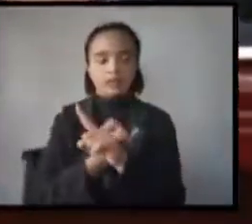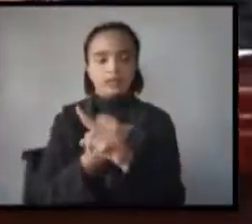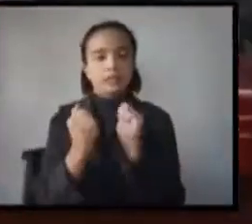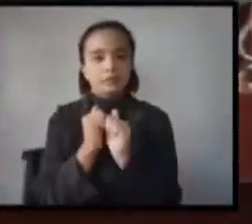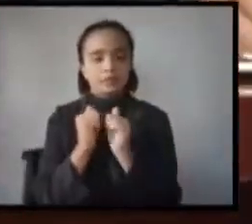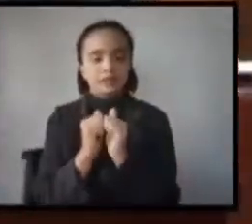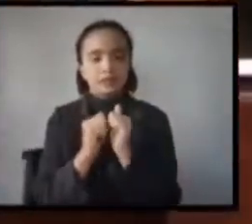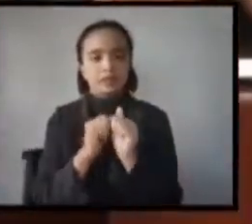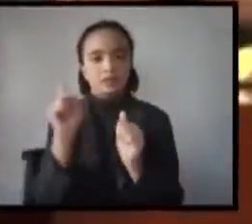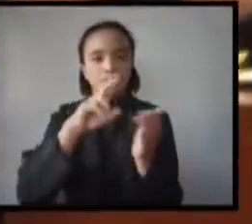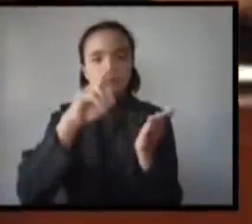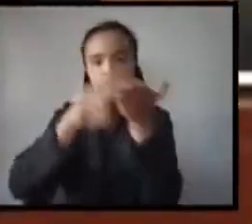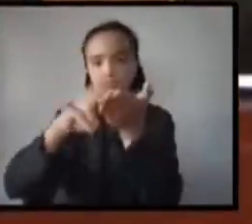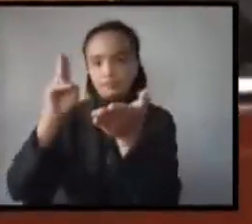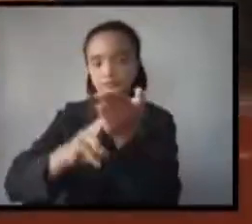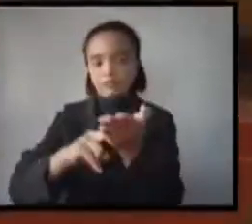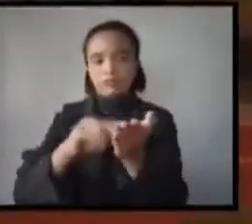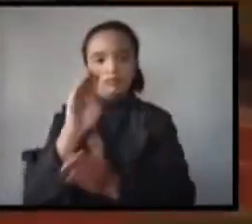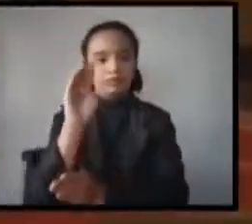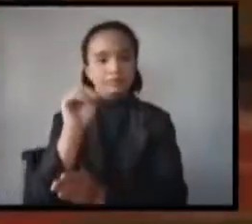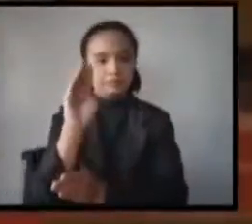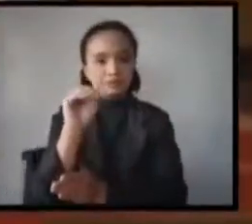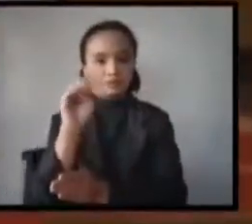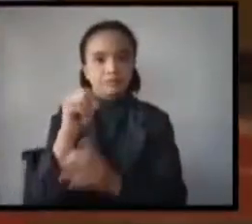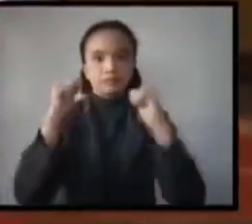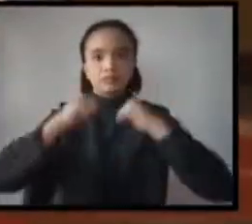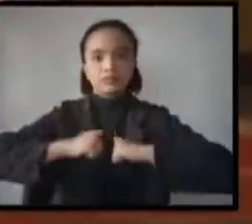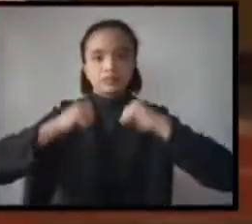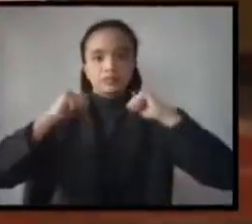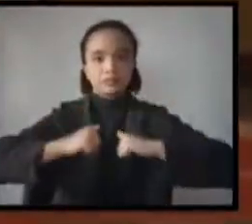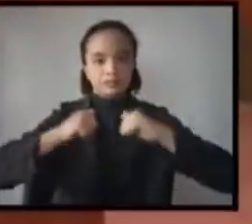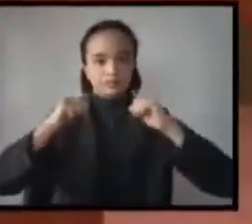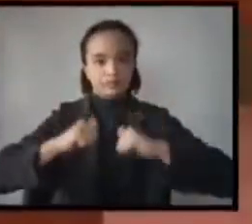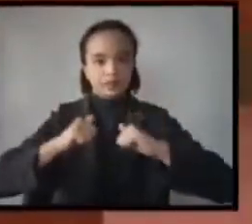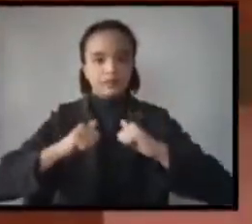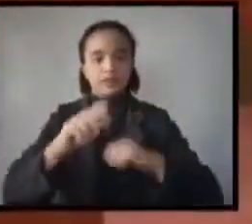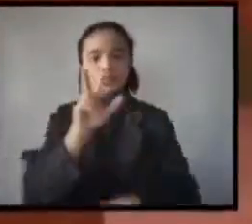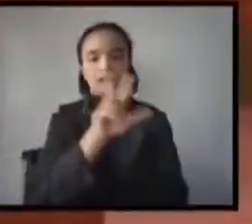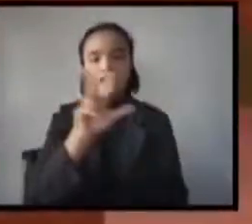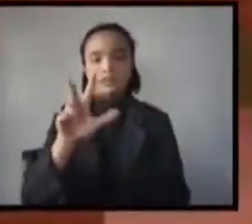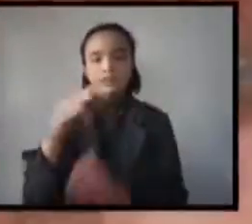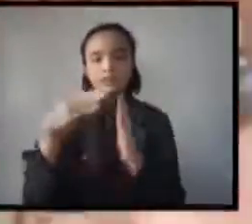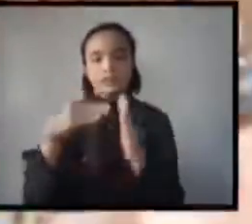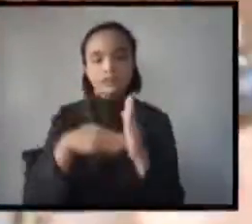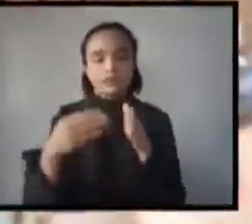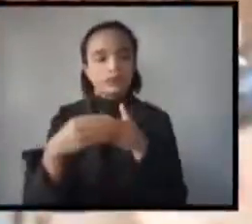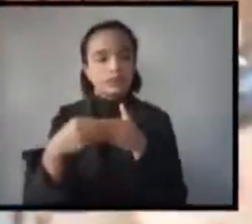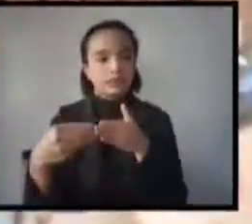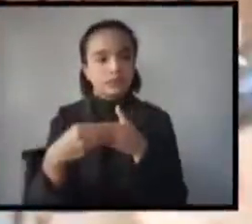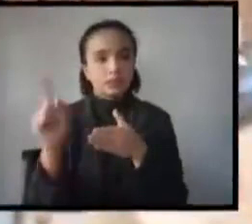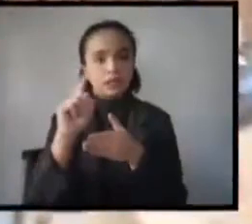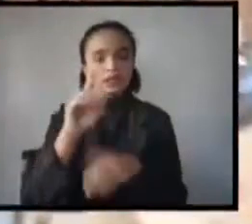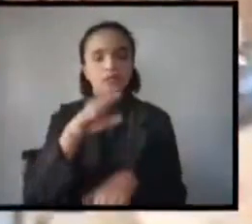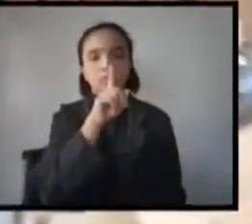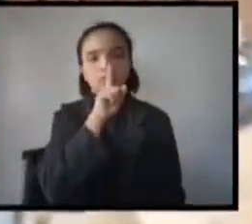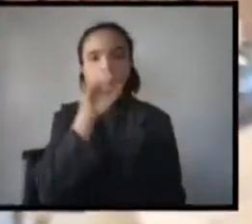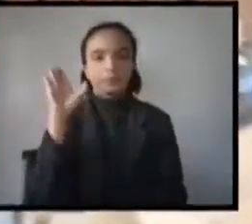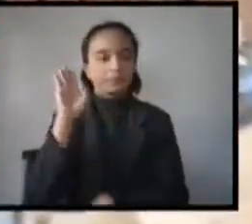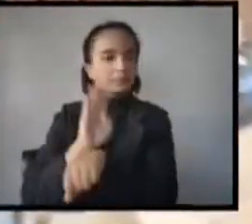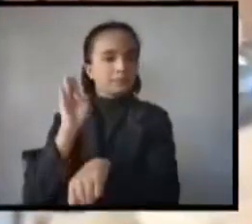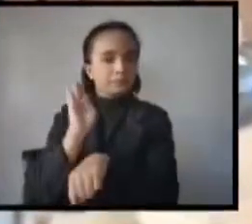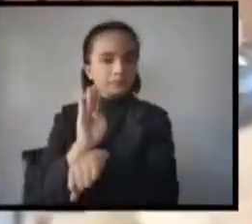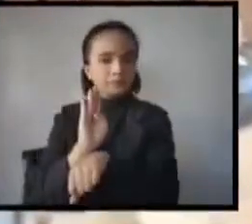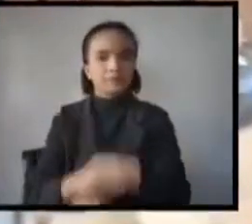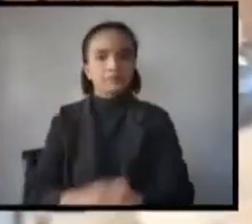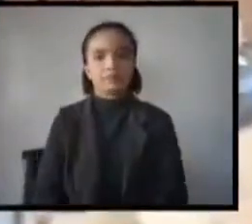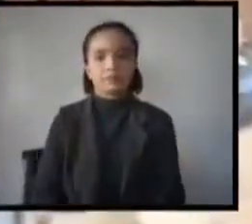ang 14 na cooperation agreement at $33 billion na business pledges. Through these consultations, the